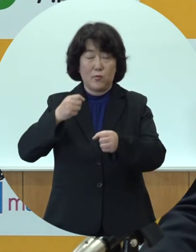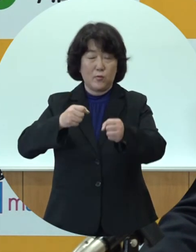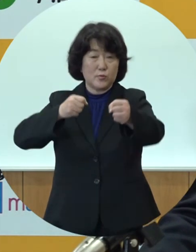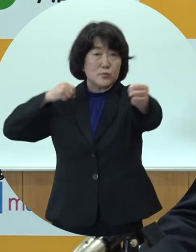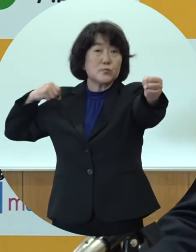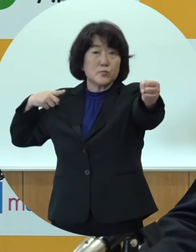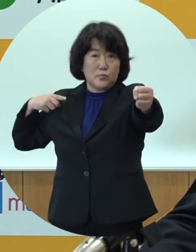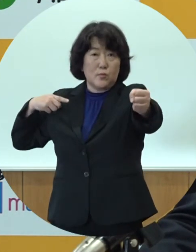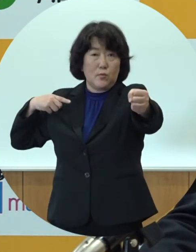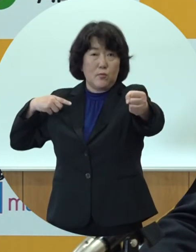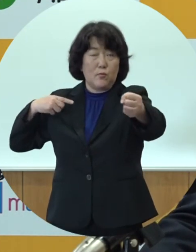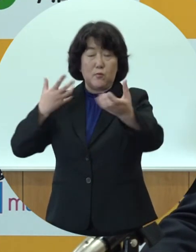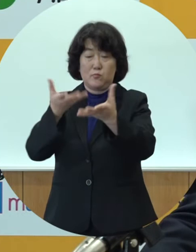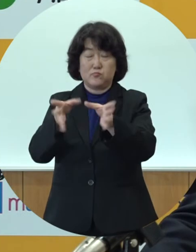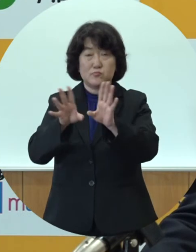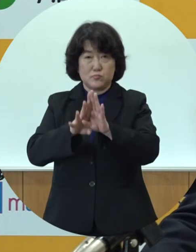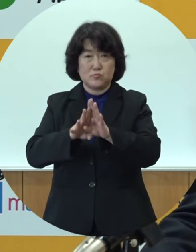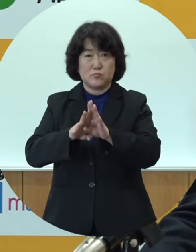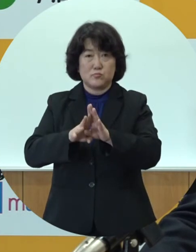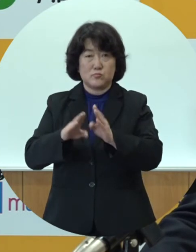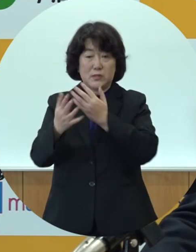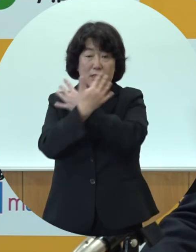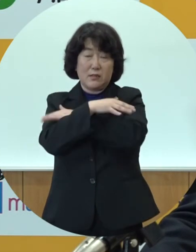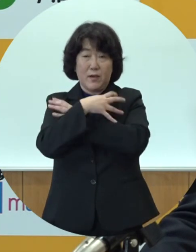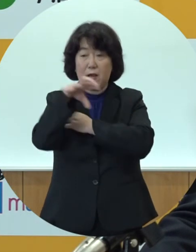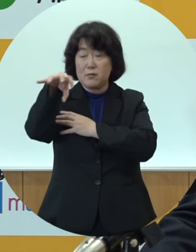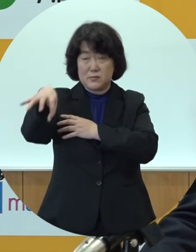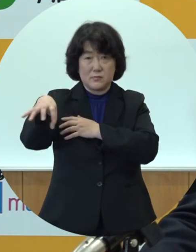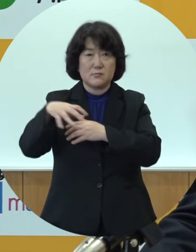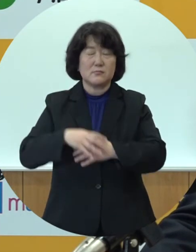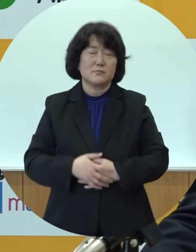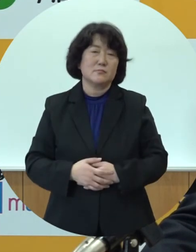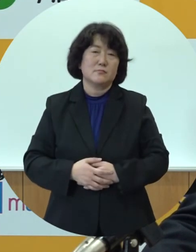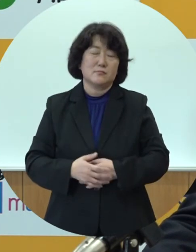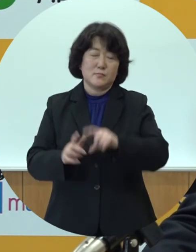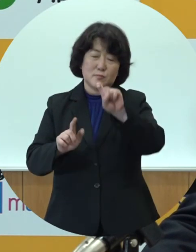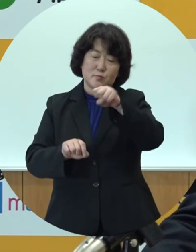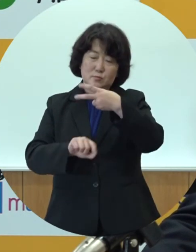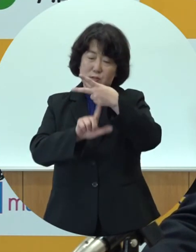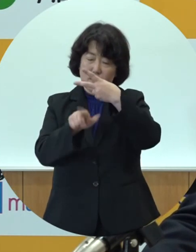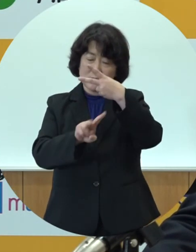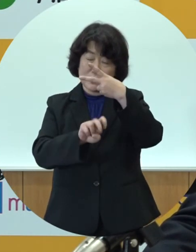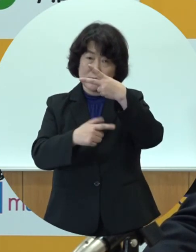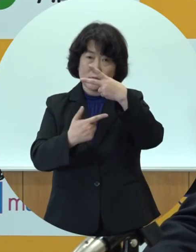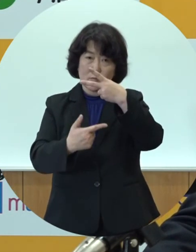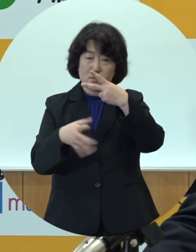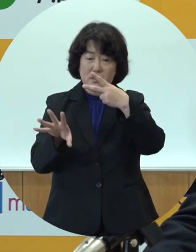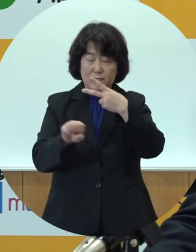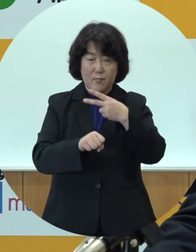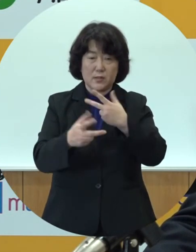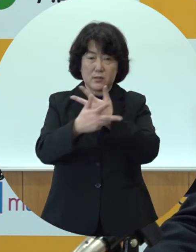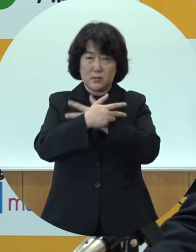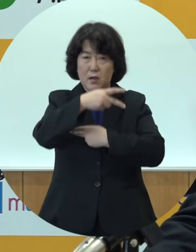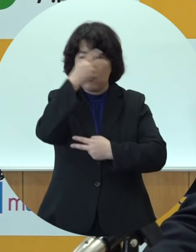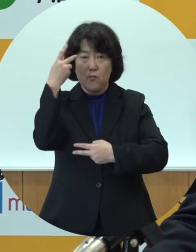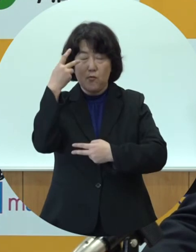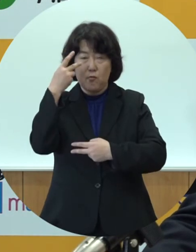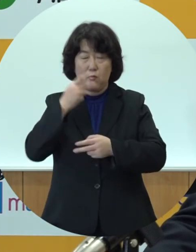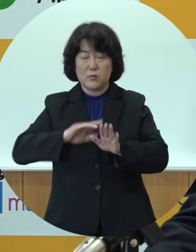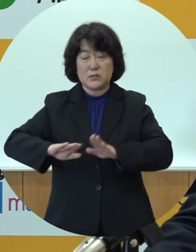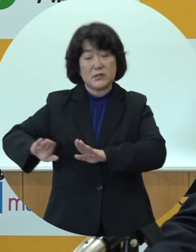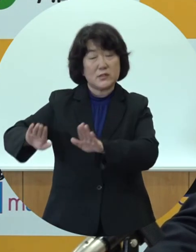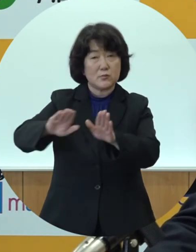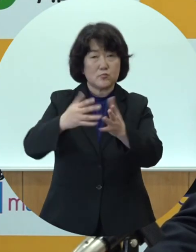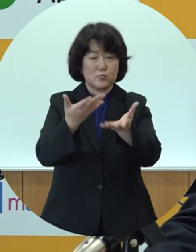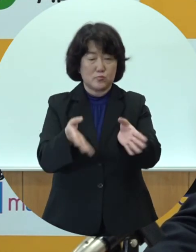方々が水戸の地で、そして26日には今治北高校の